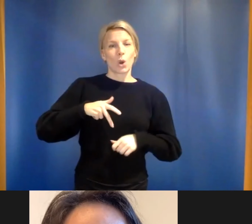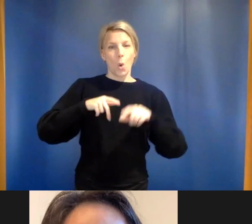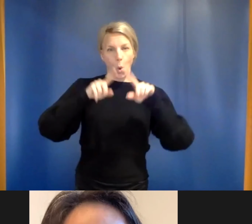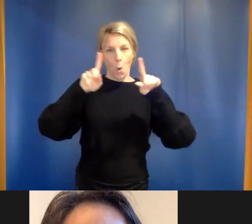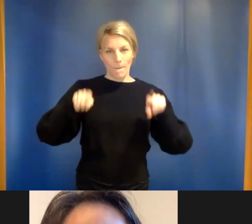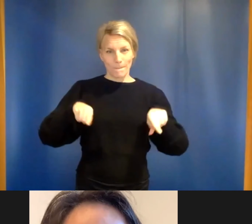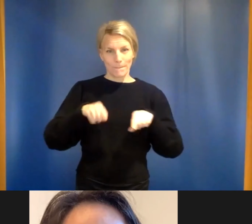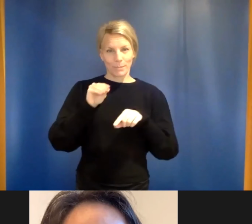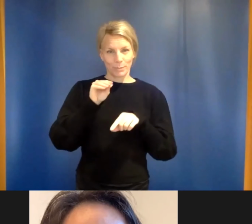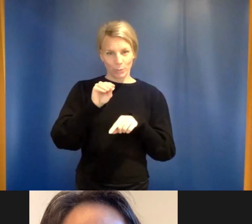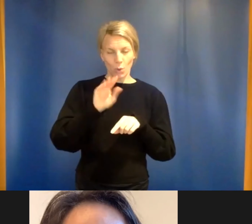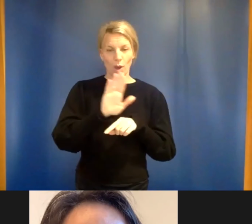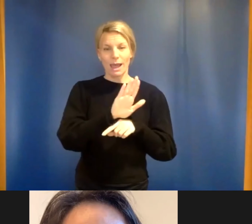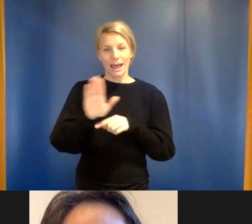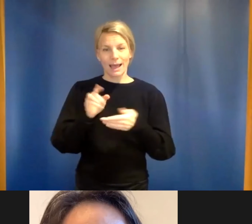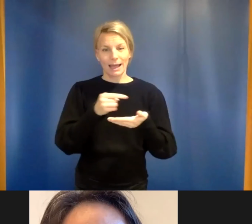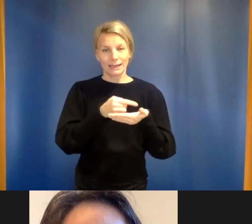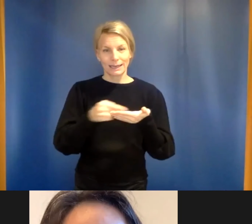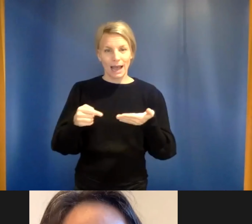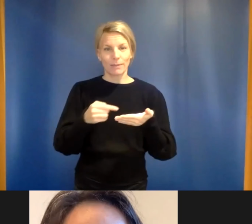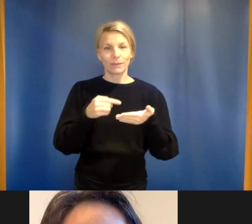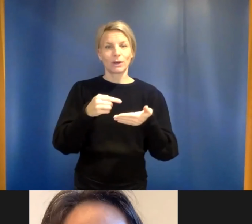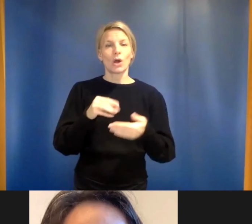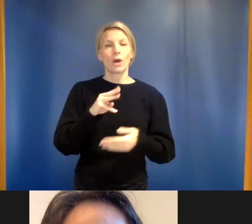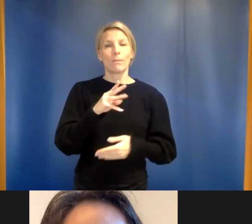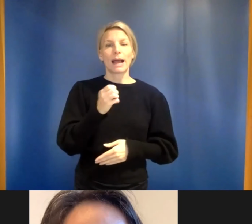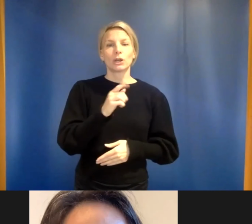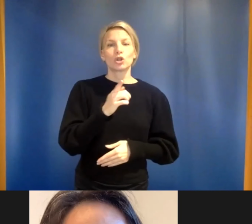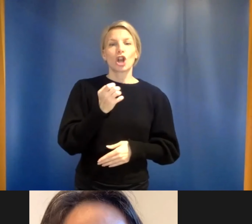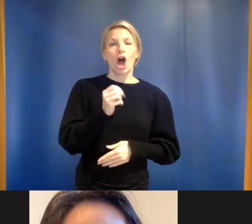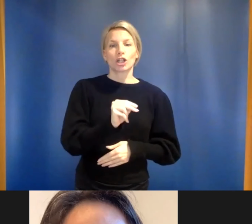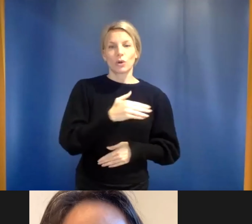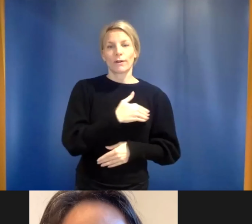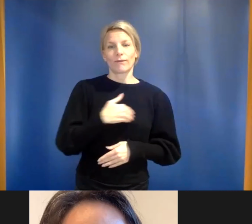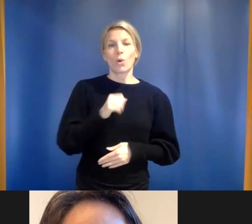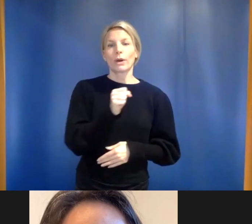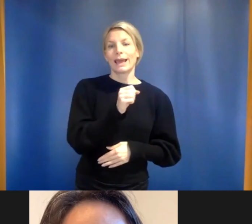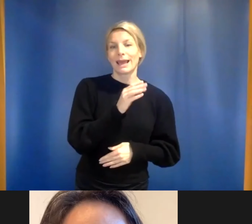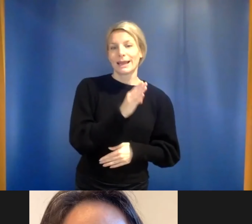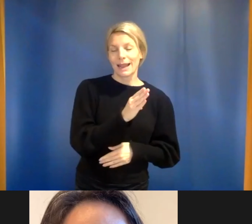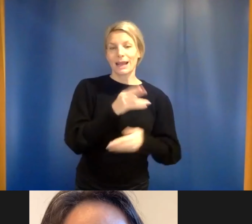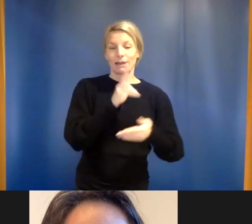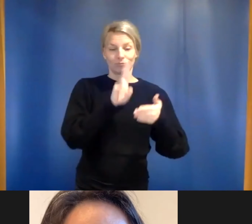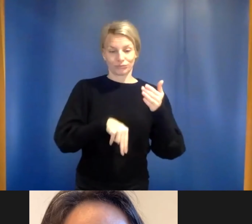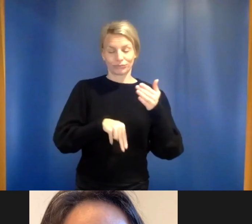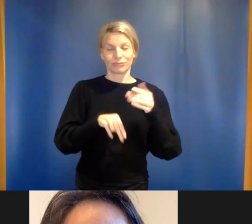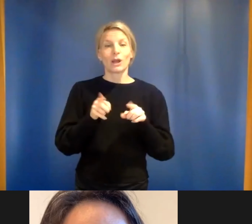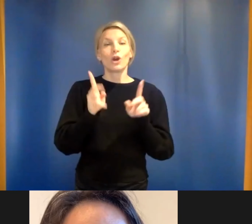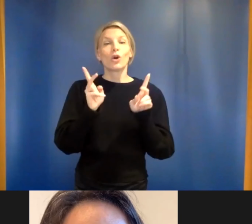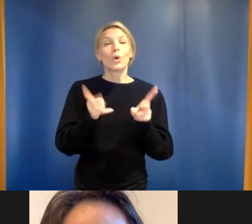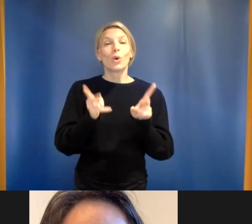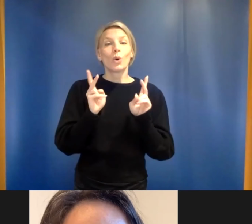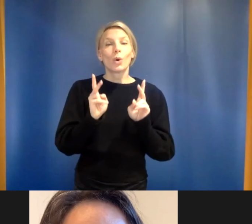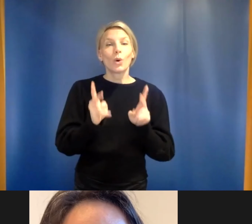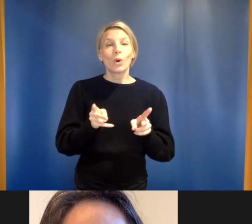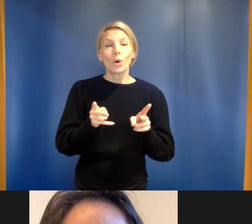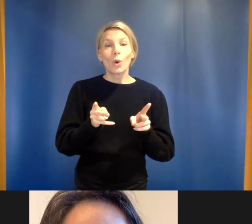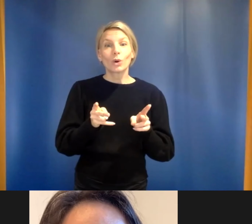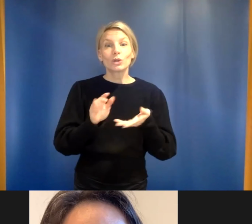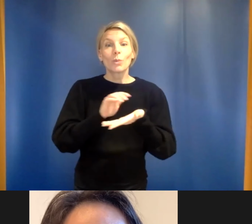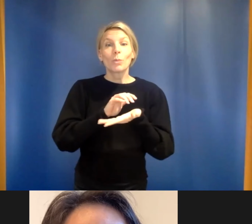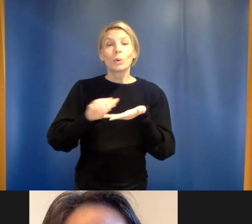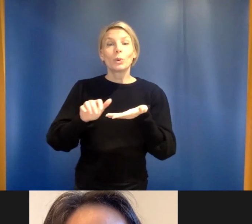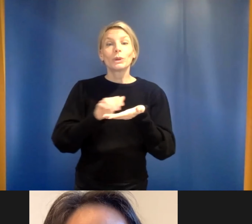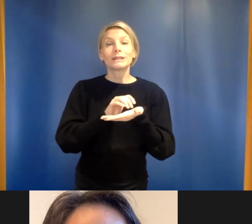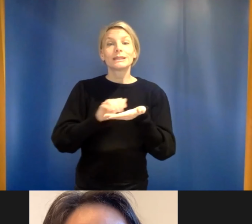era namn. Det är undertecknat av Magnus Larsson, vår generaldirektör. Och det är också försett med punktskrift.